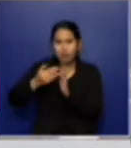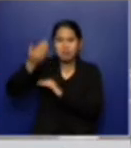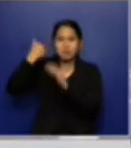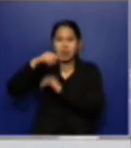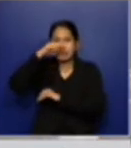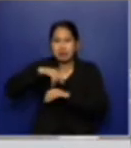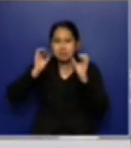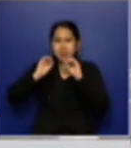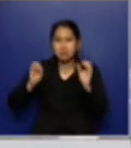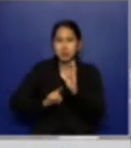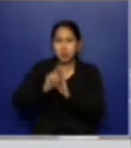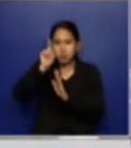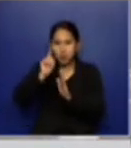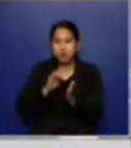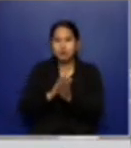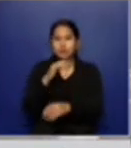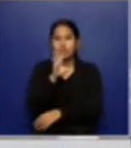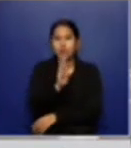งถึง